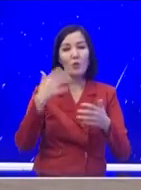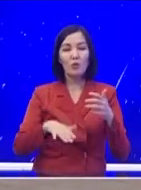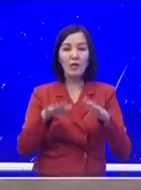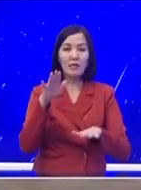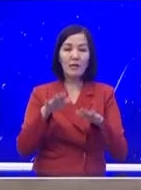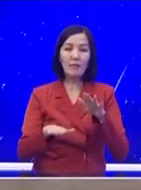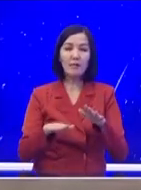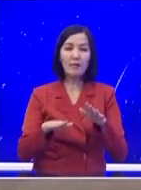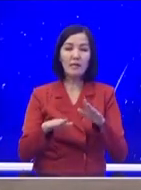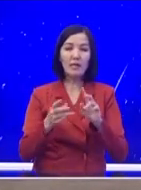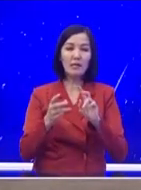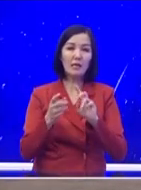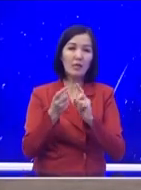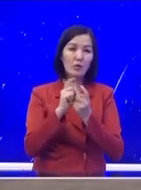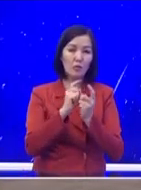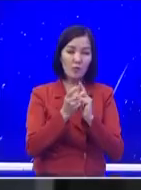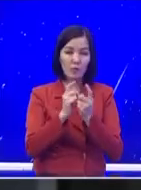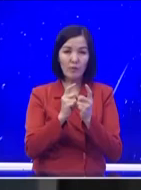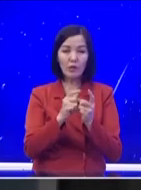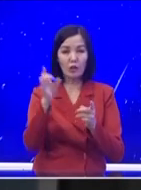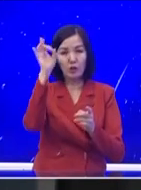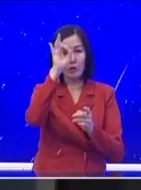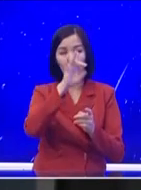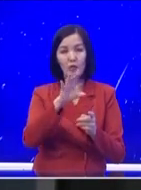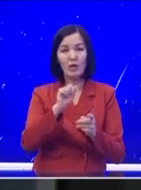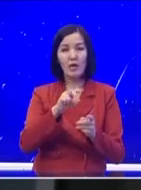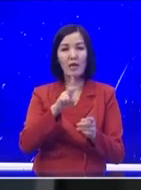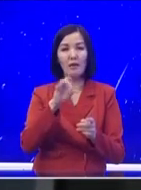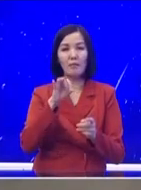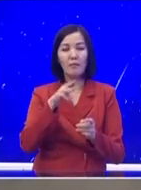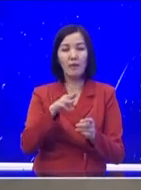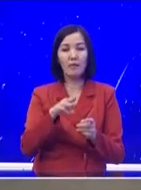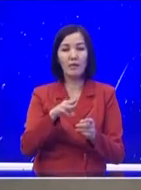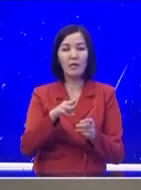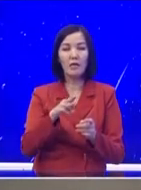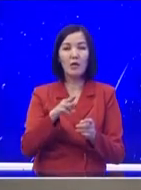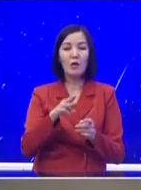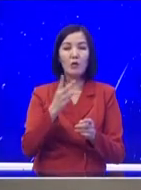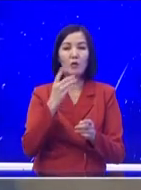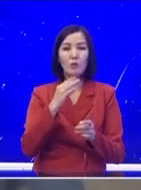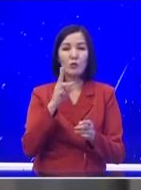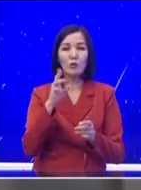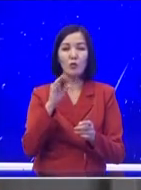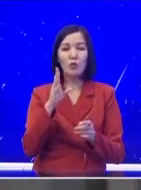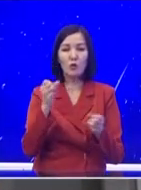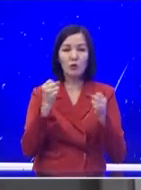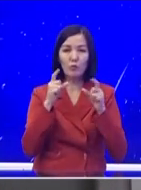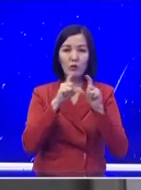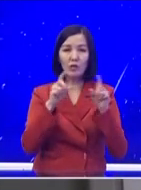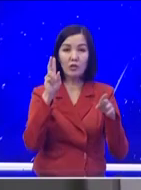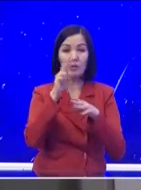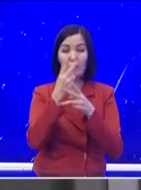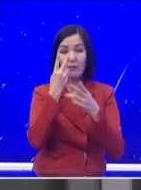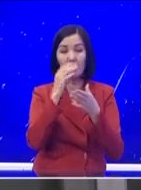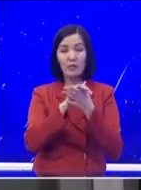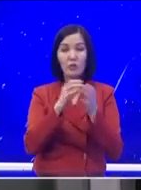ережесіз жекпе-жектен аса турнирінің чемпионы Альберт Туменов Шамалғандағы Үшқоңыр спорт кешенімен танысты. Көлемі